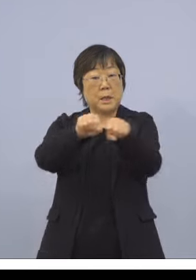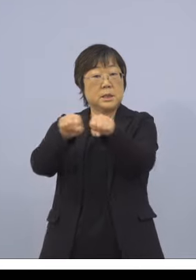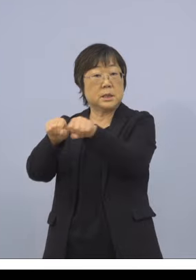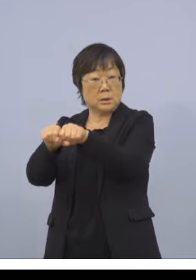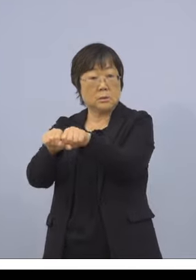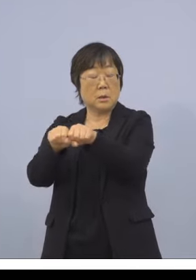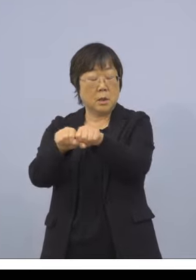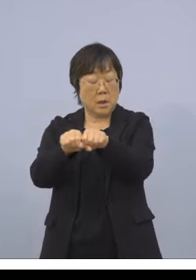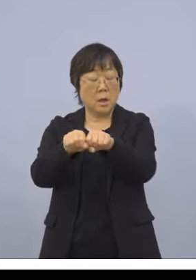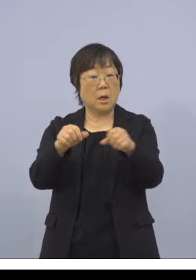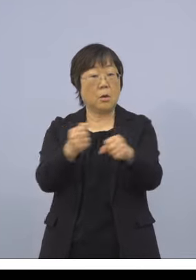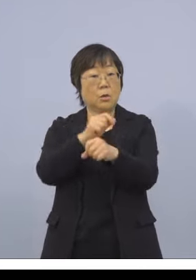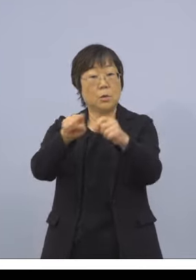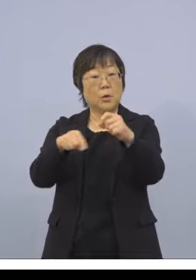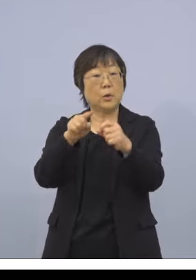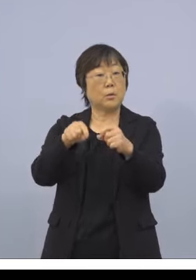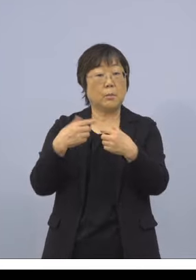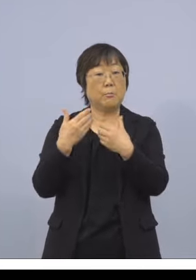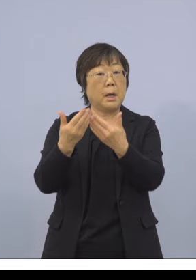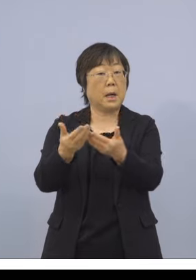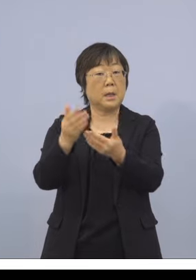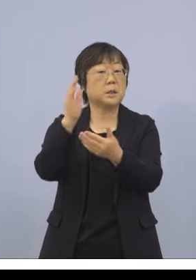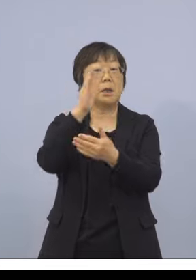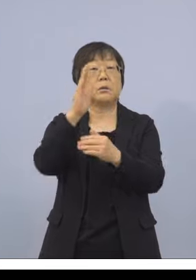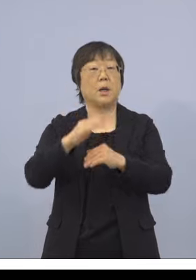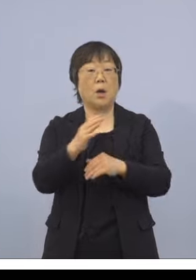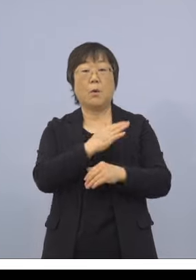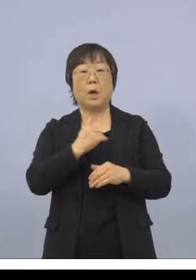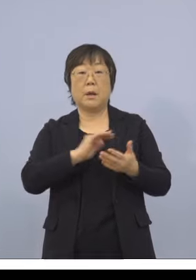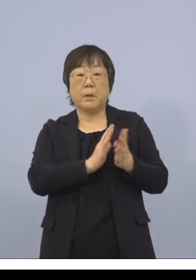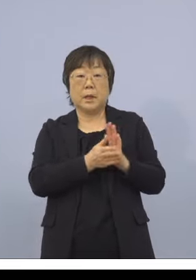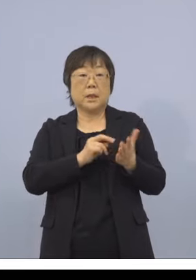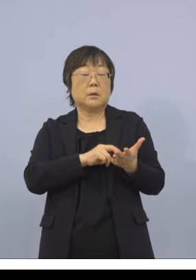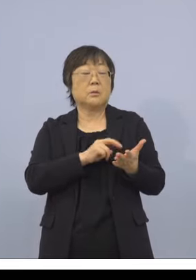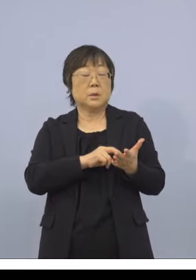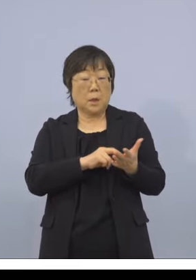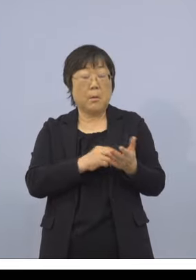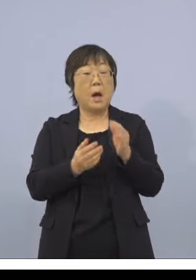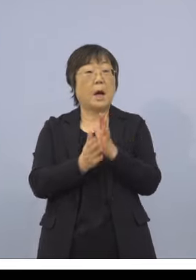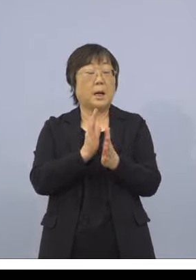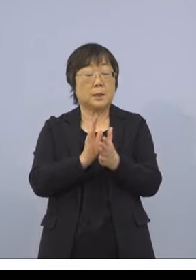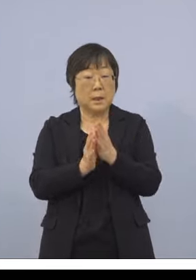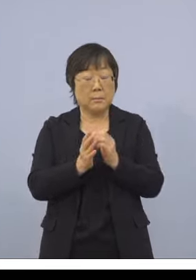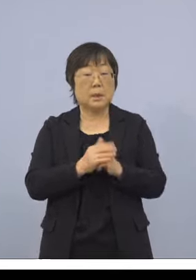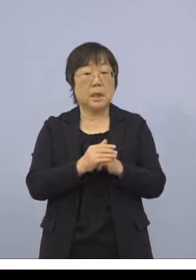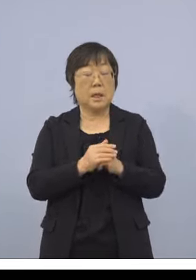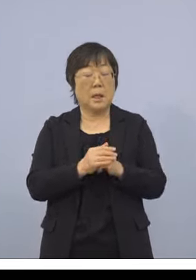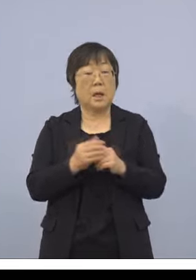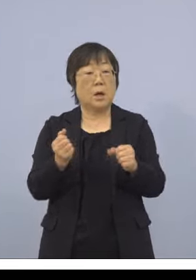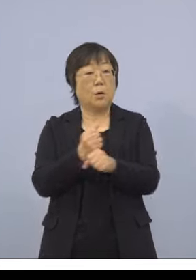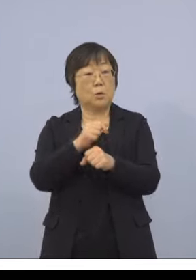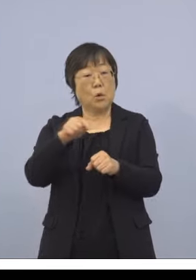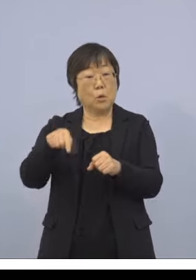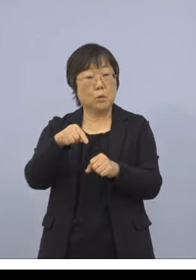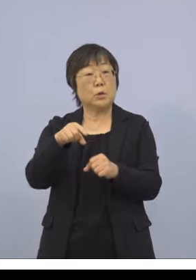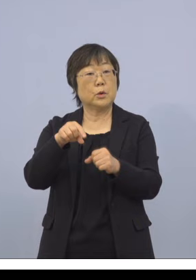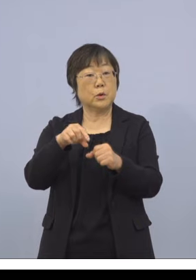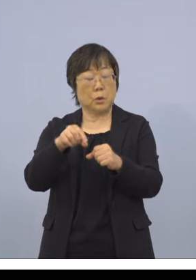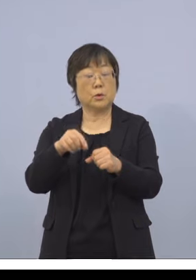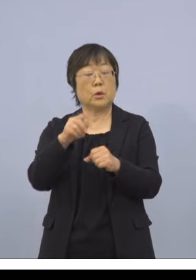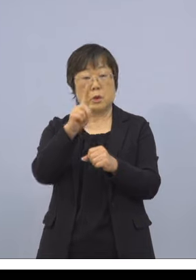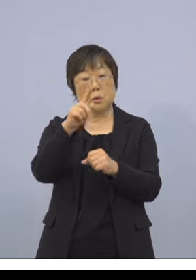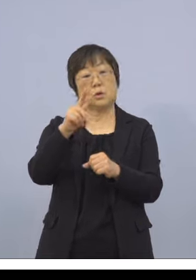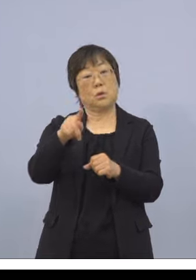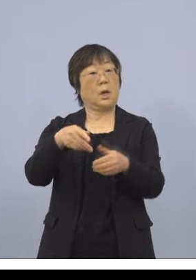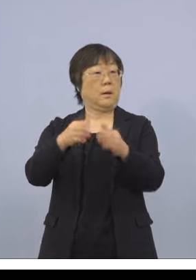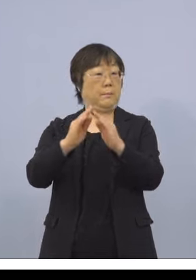わゆる労働局さん任せではなくて、我々県としても改めて労働部局を一つの課として作り